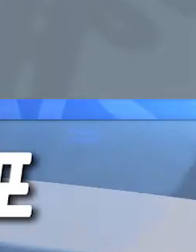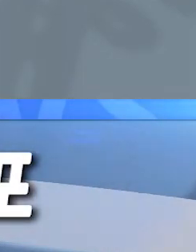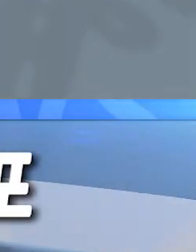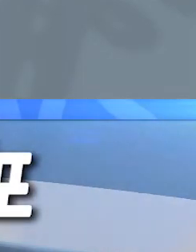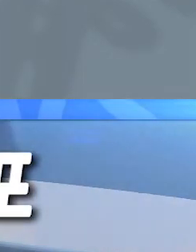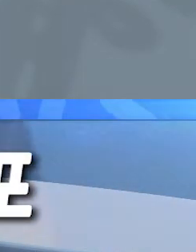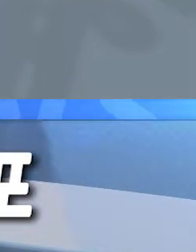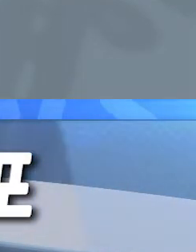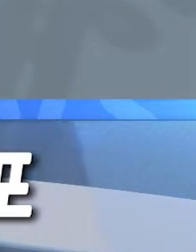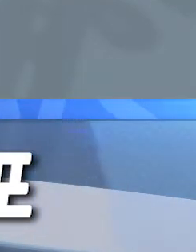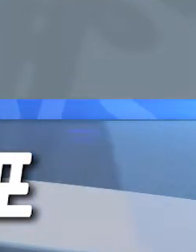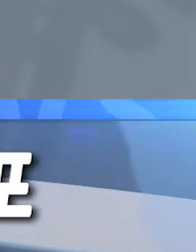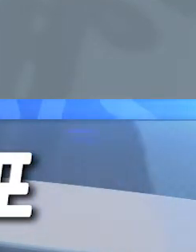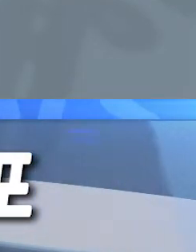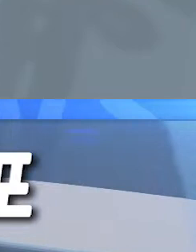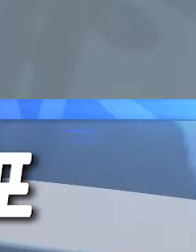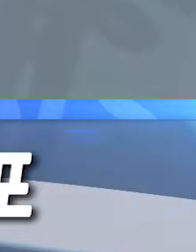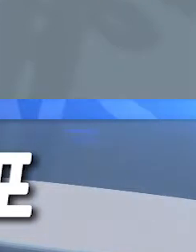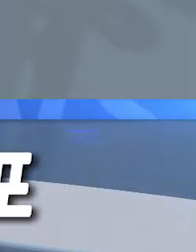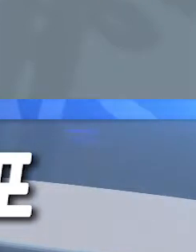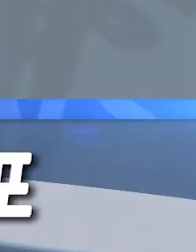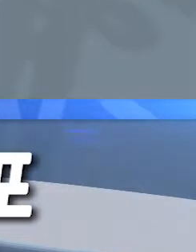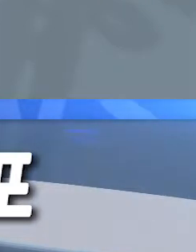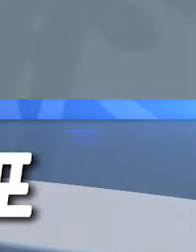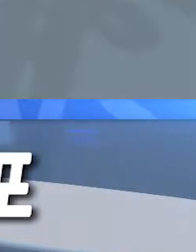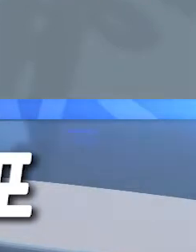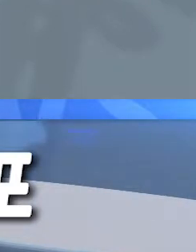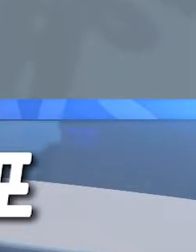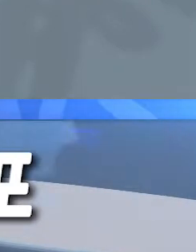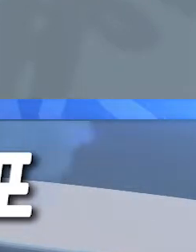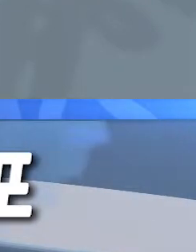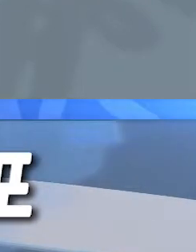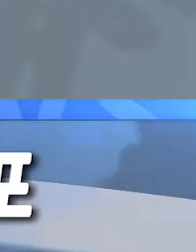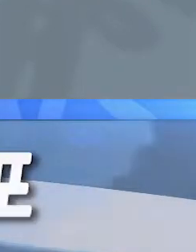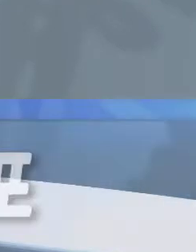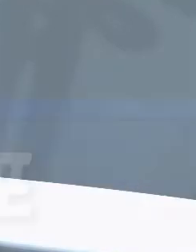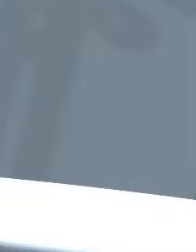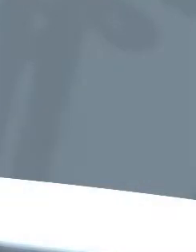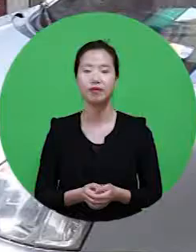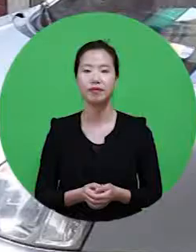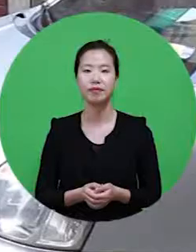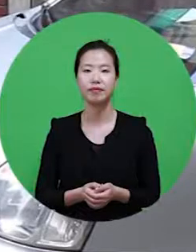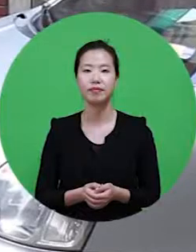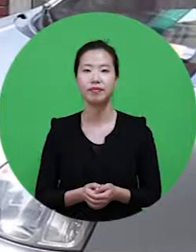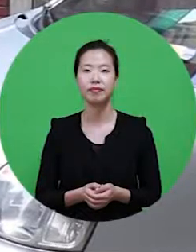전문업체가 직접 다니며 사후까지 관리한다고 합니다. 그 소식 자세히 알아보겠습니다.